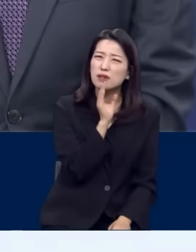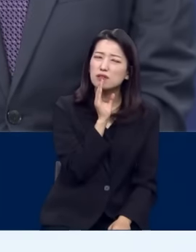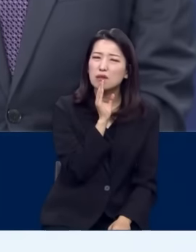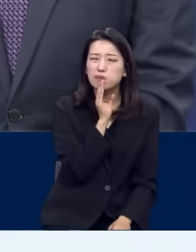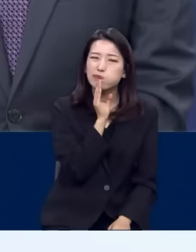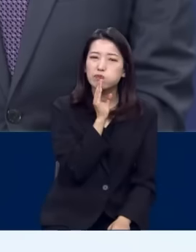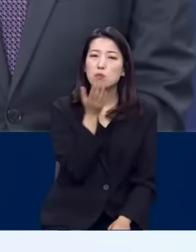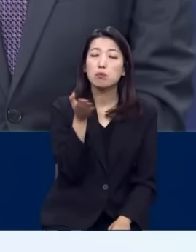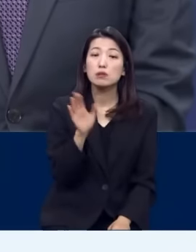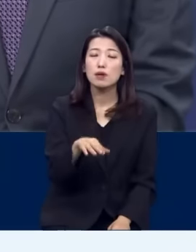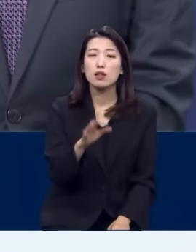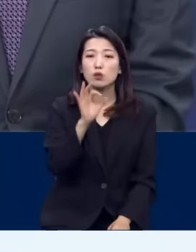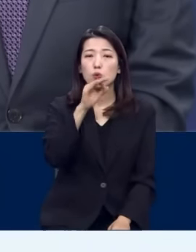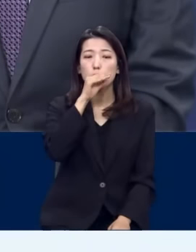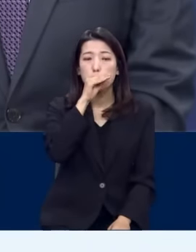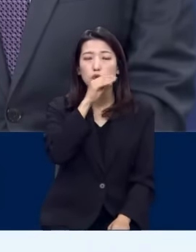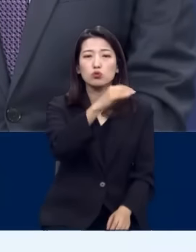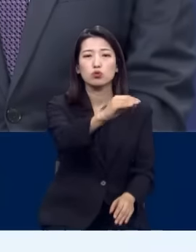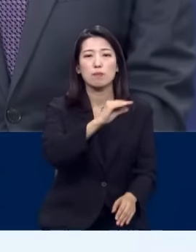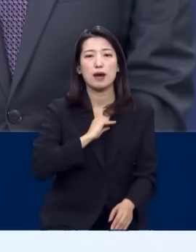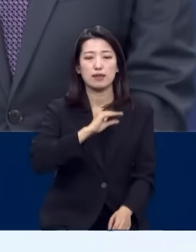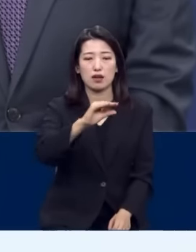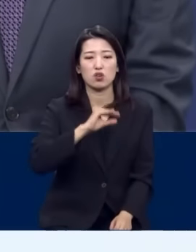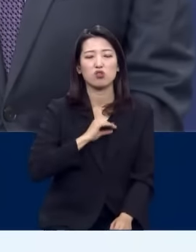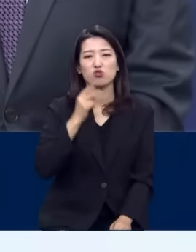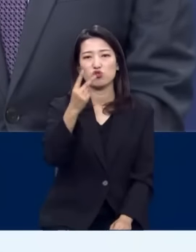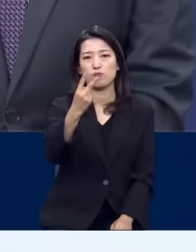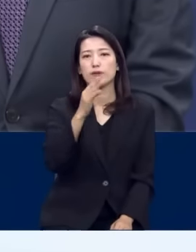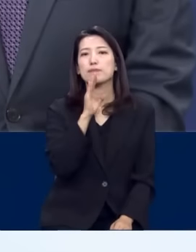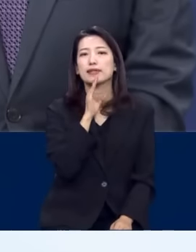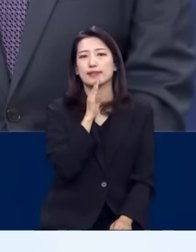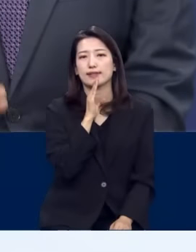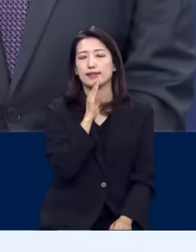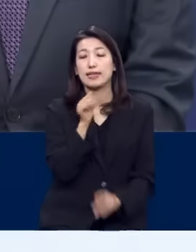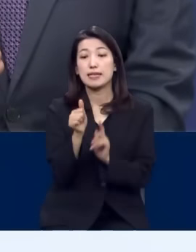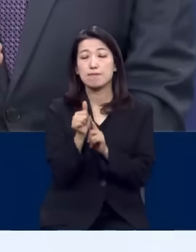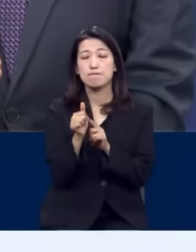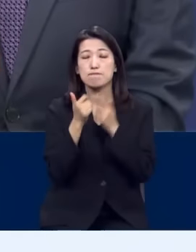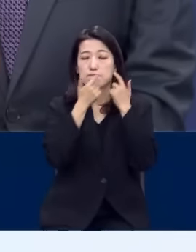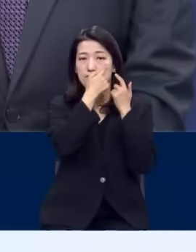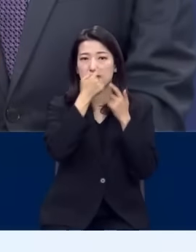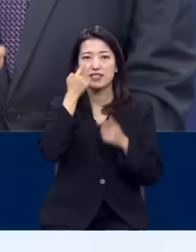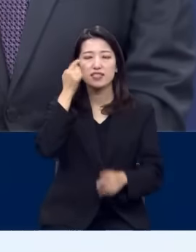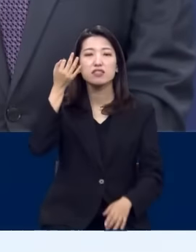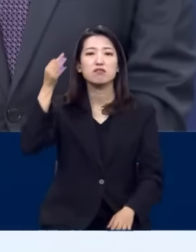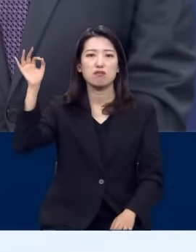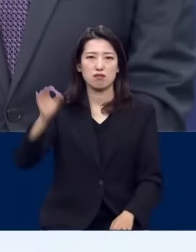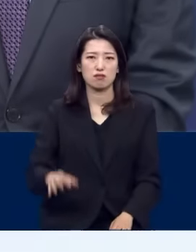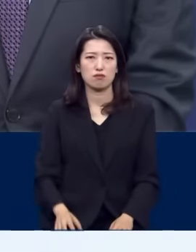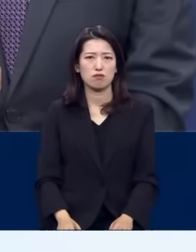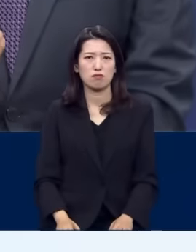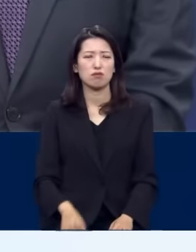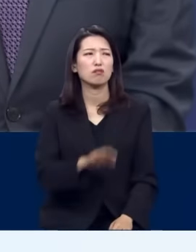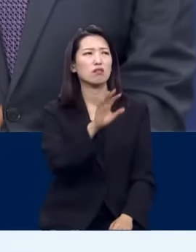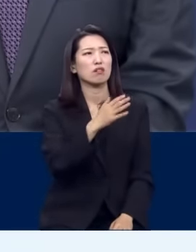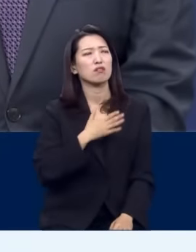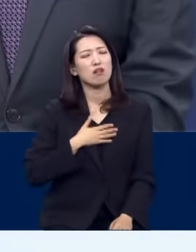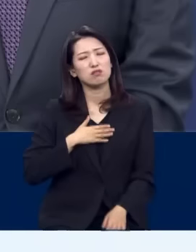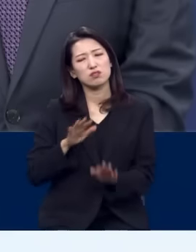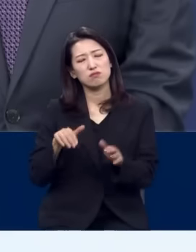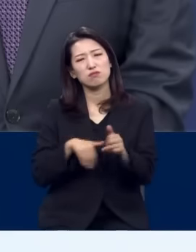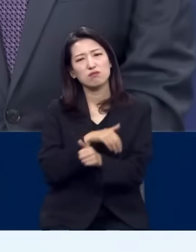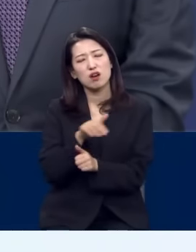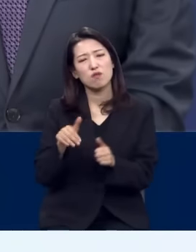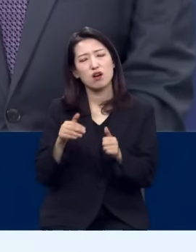서론 있지만 돈봉투 두 번 받은 거는 본인이 또 얘기를 했잖아요 그러니까이 억울한 심사를 김건희 여사한테 자꾸 토로를